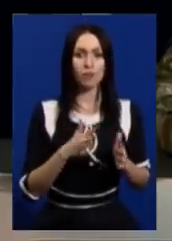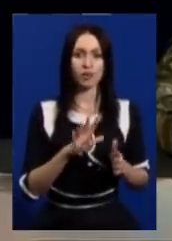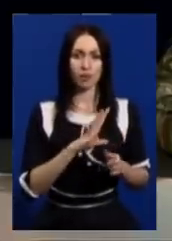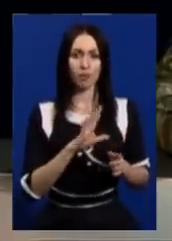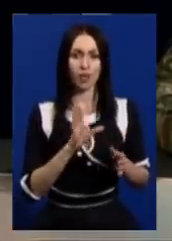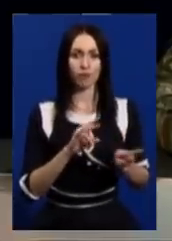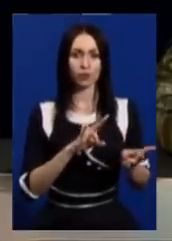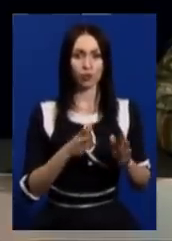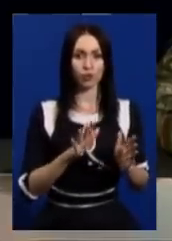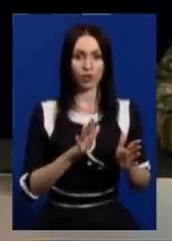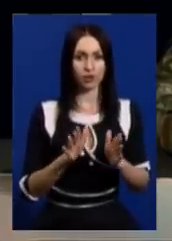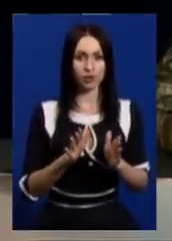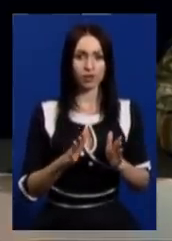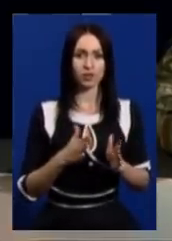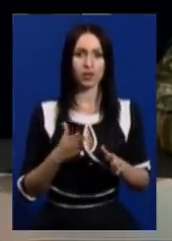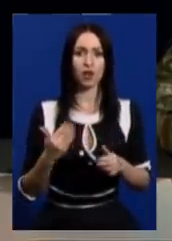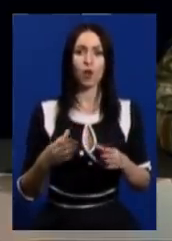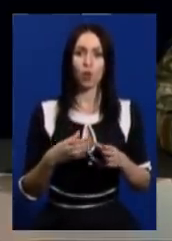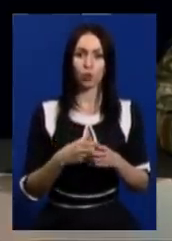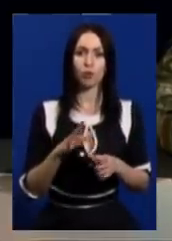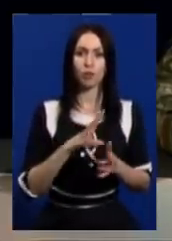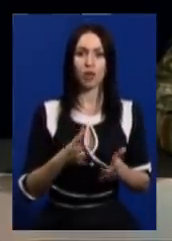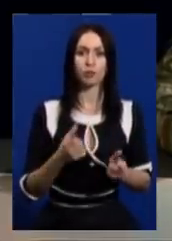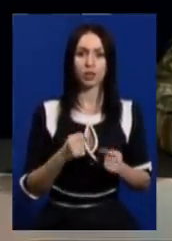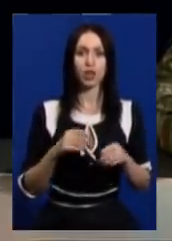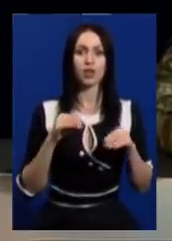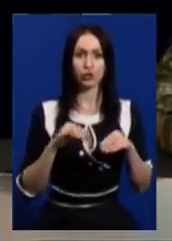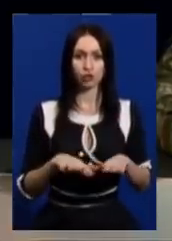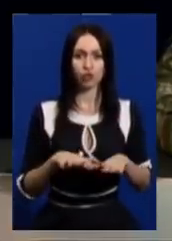устаканилась ситуация, наша группа была принято решение